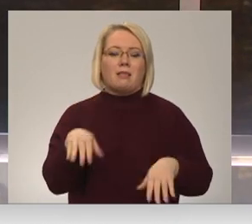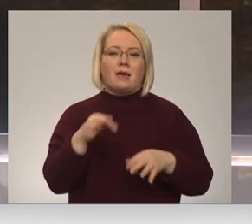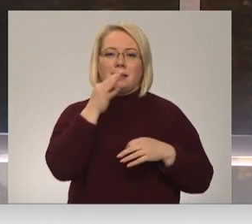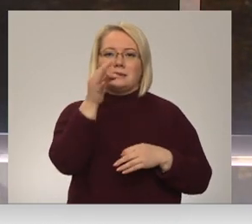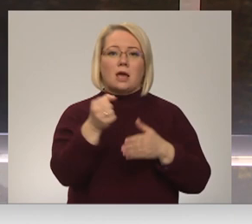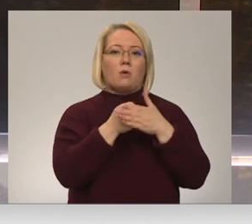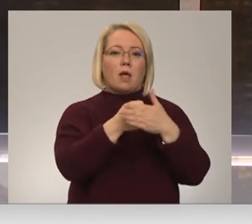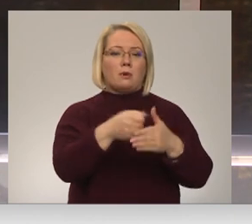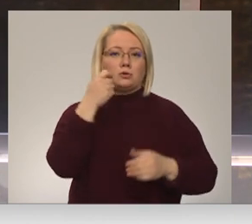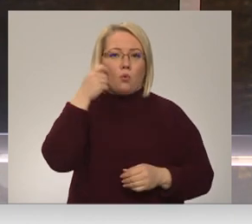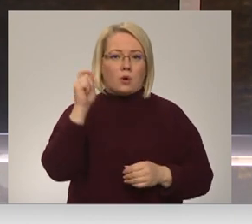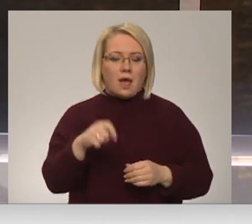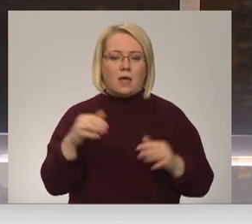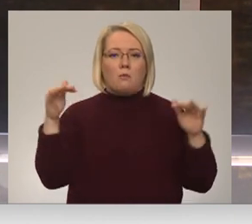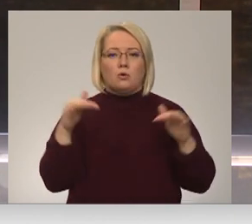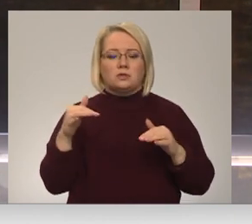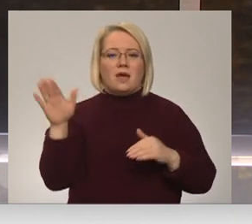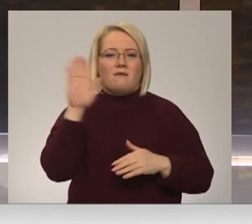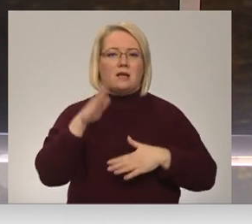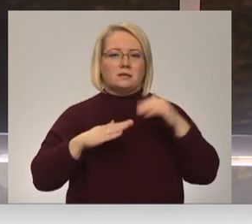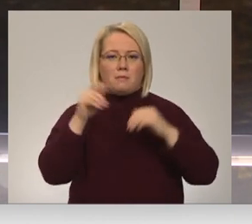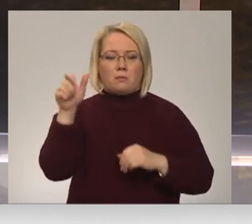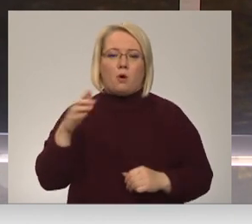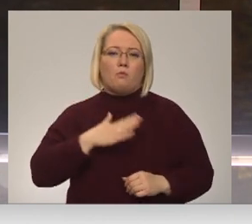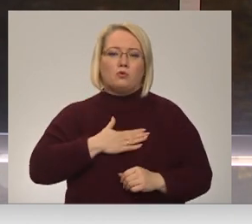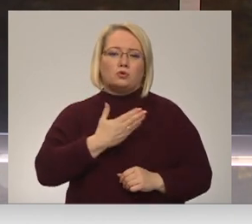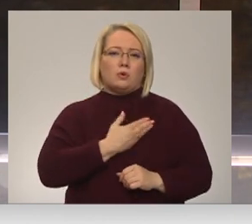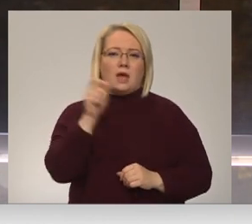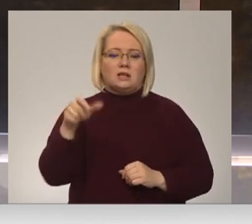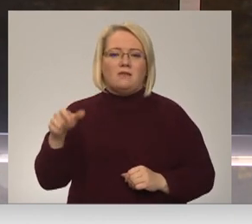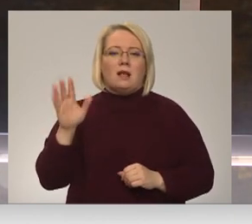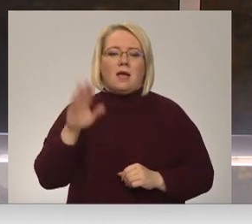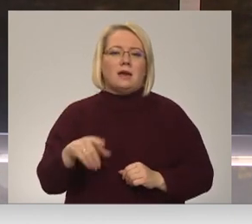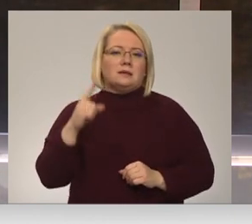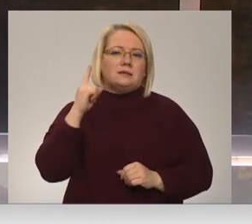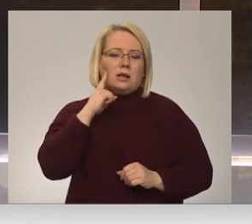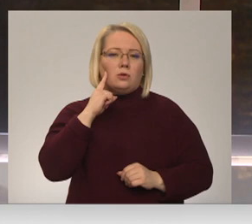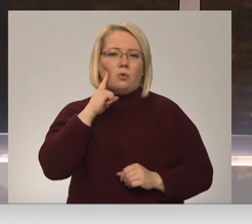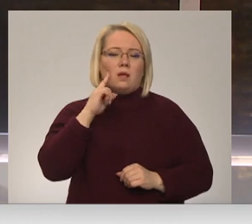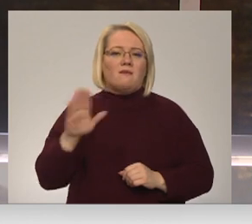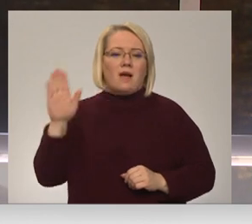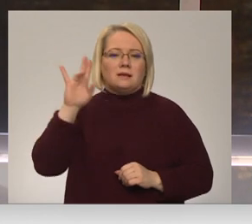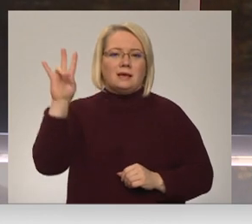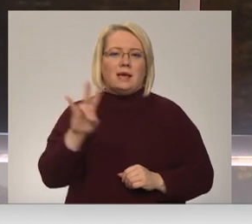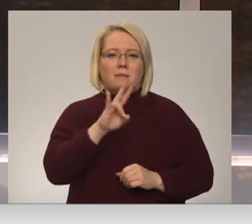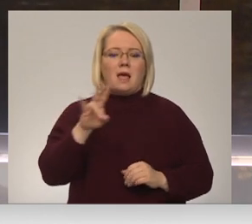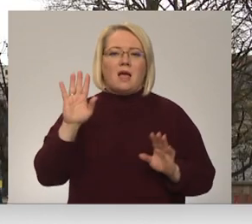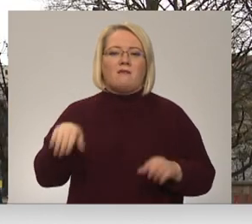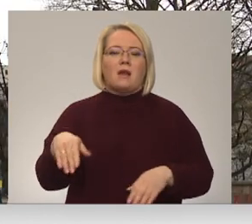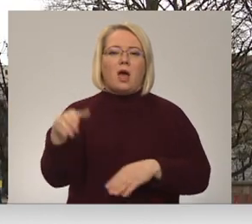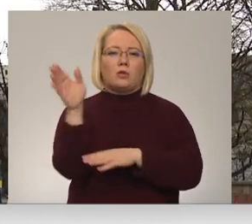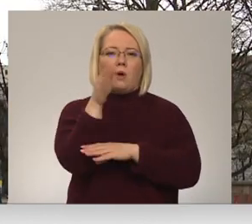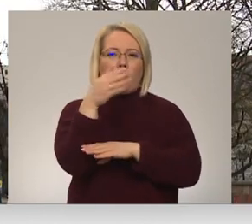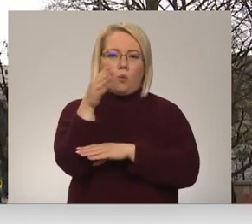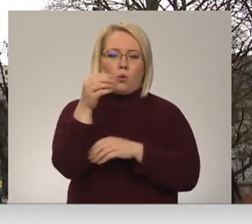Ukrainai, pulcējās valsts amatpersonas un mūsu valsts iedzīvotāji, lai skanot valstu himnām, varētu turēt Ukrainas karogu. Brīvības